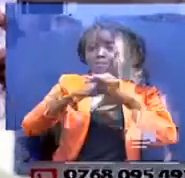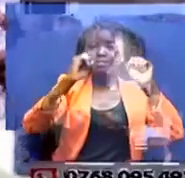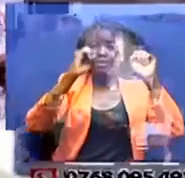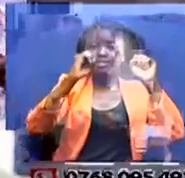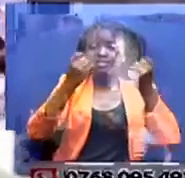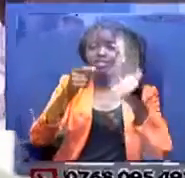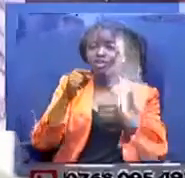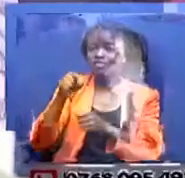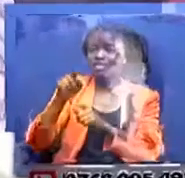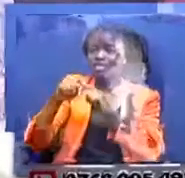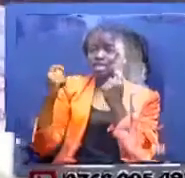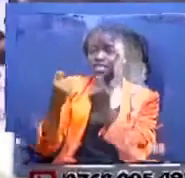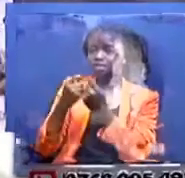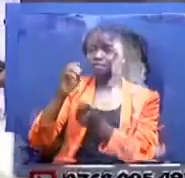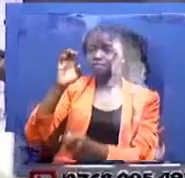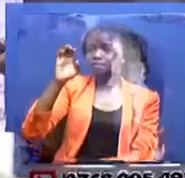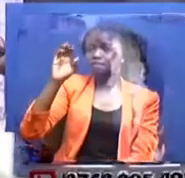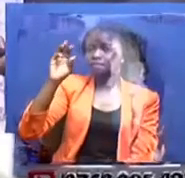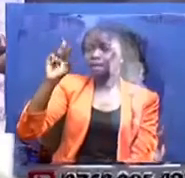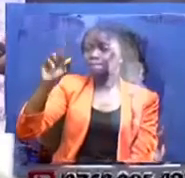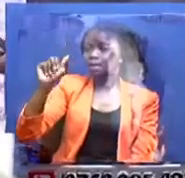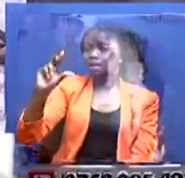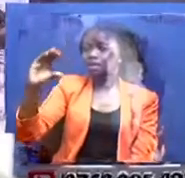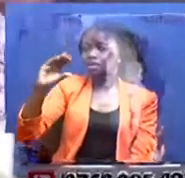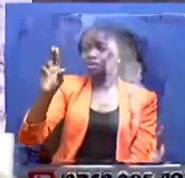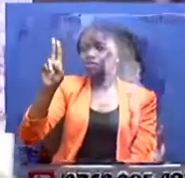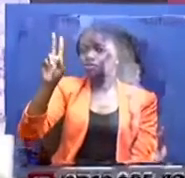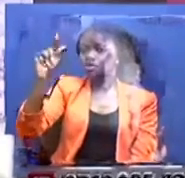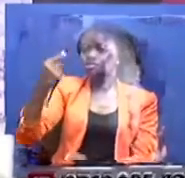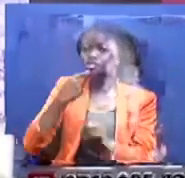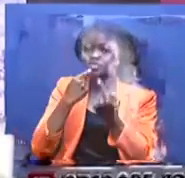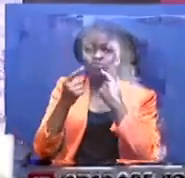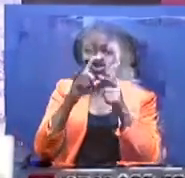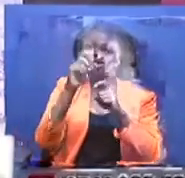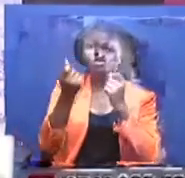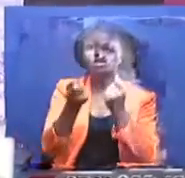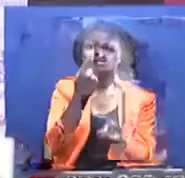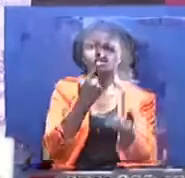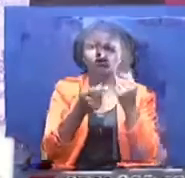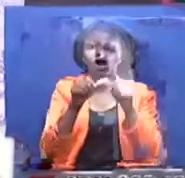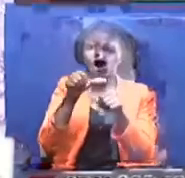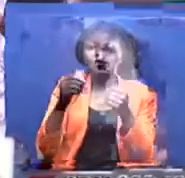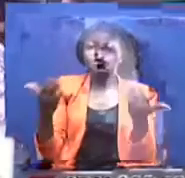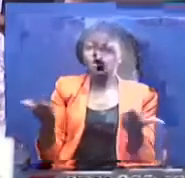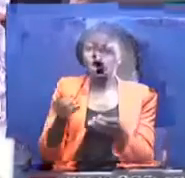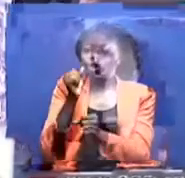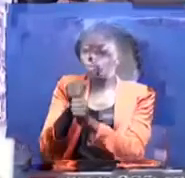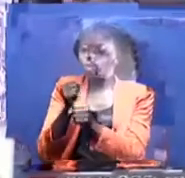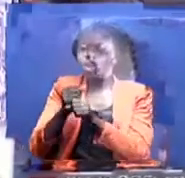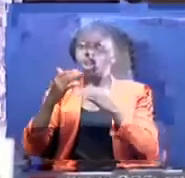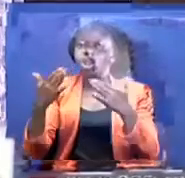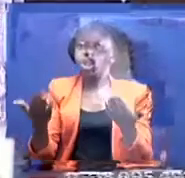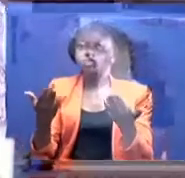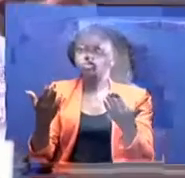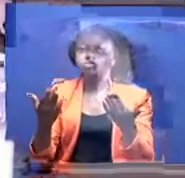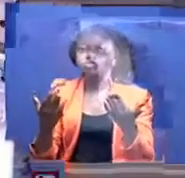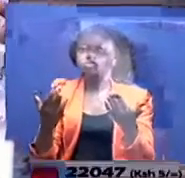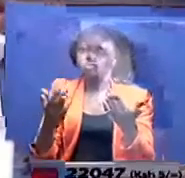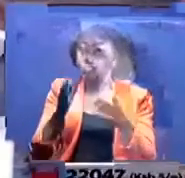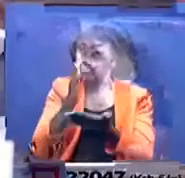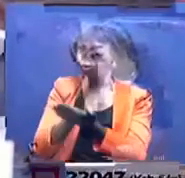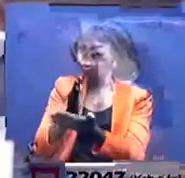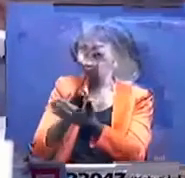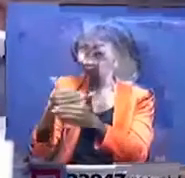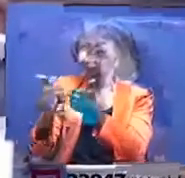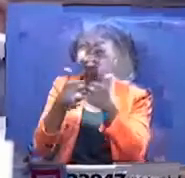Bi Immaculate, akizungumzia masuala mengi tu, likiwemo swala walivyofanya kwenye mashindano haya na kama kule alipata taabu kule